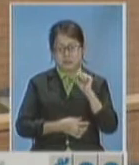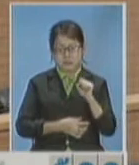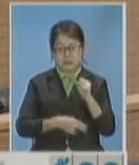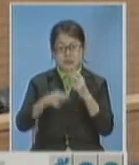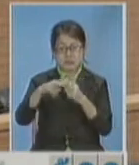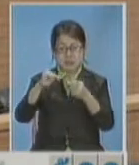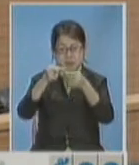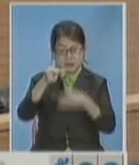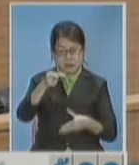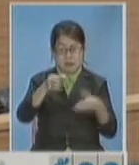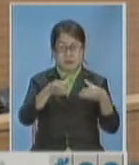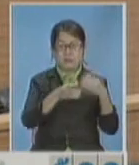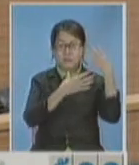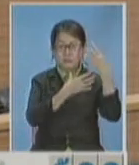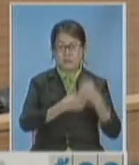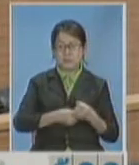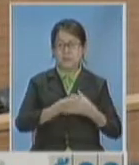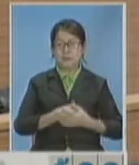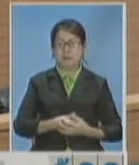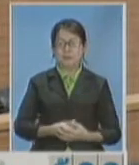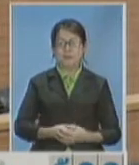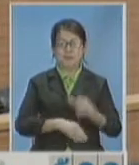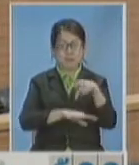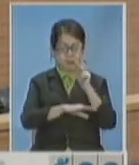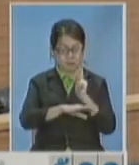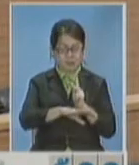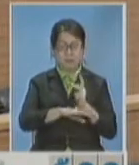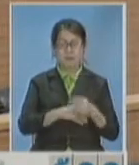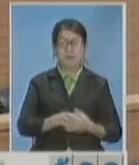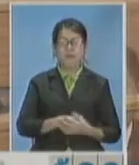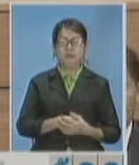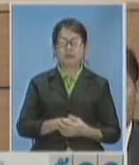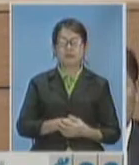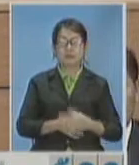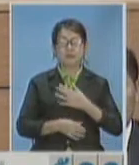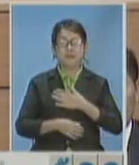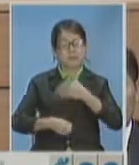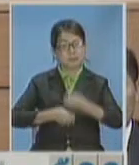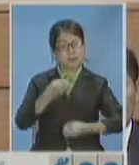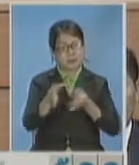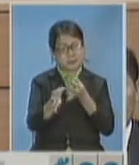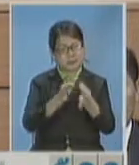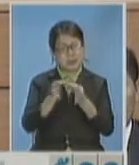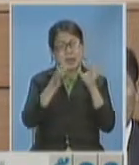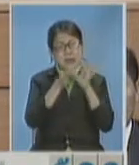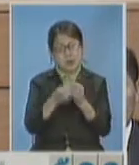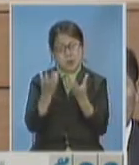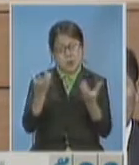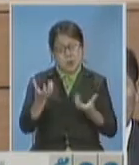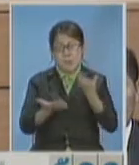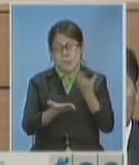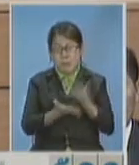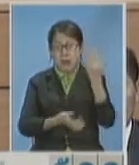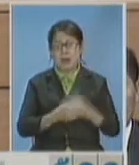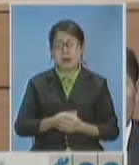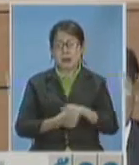บบัญชีรายชื่อพรรคประชาธิปัตย์ท่านประธานครับผมอภิปรายเรื่องของแพงท